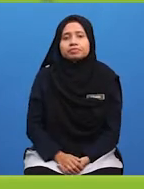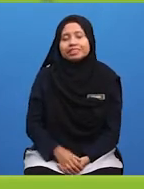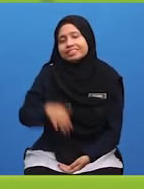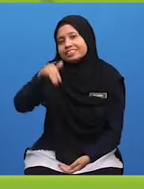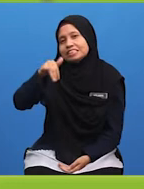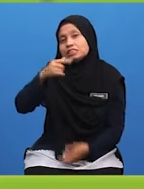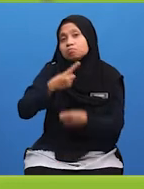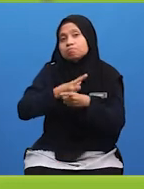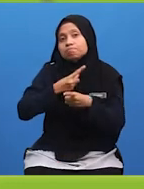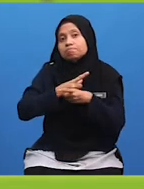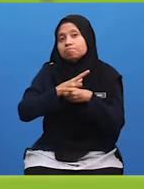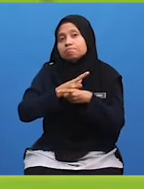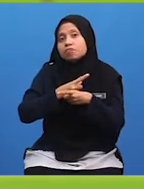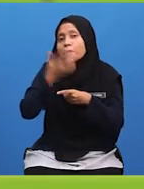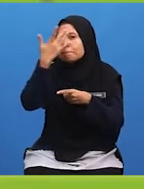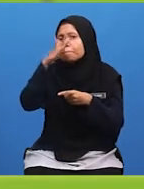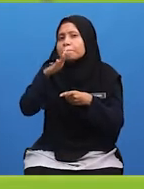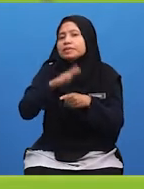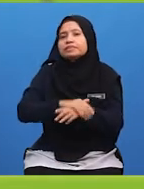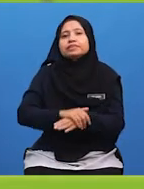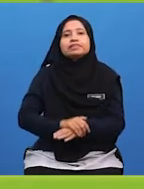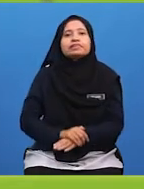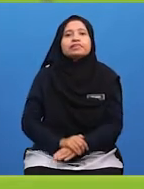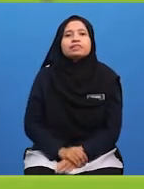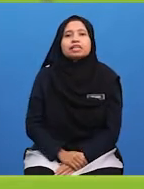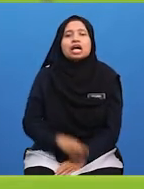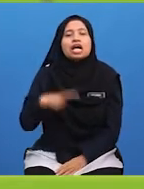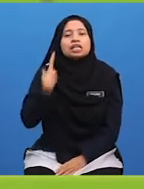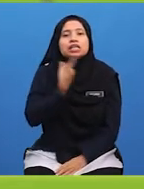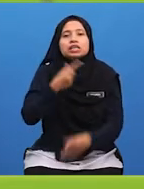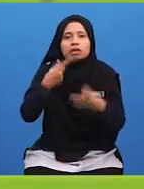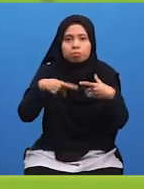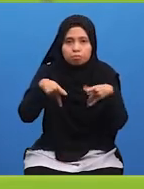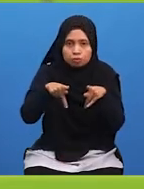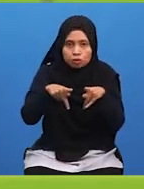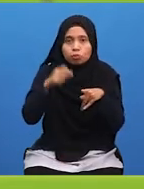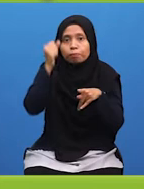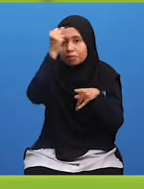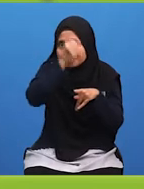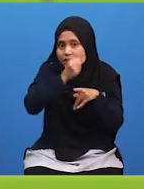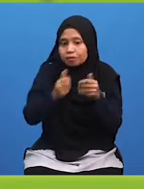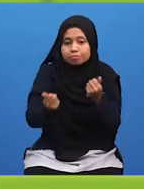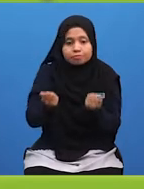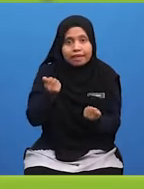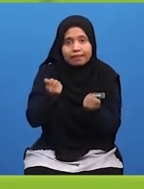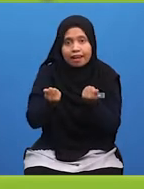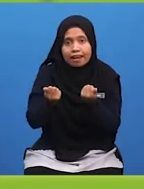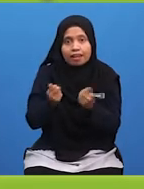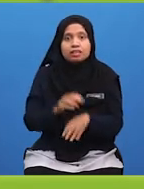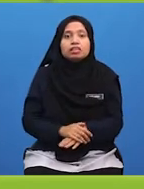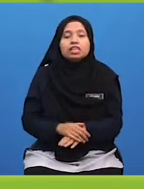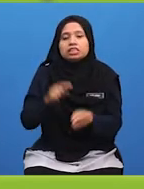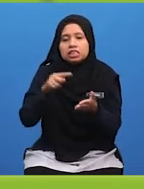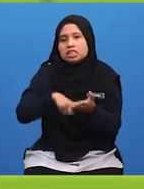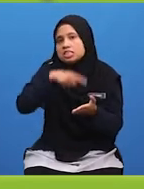Ya, betul. Pandai semua. Kita perlu bersikap adil.